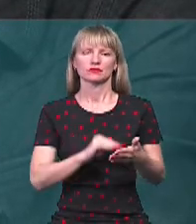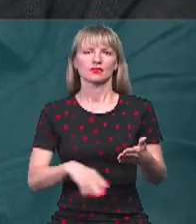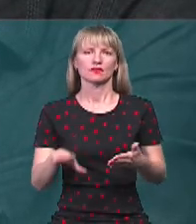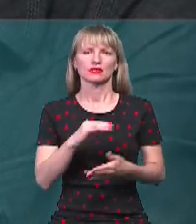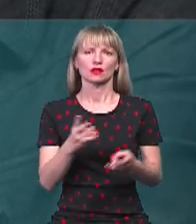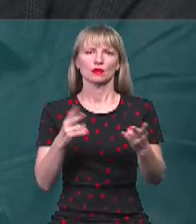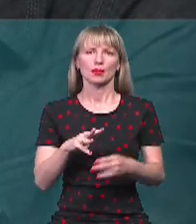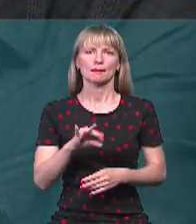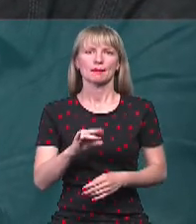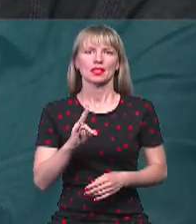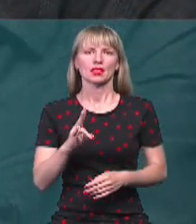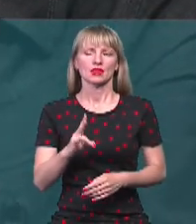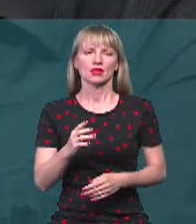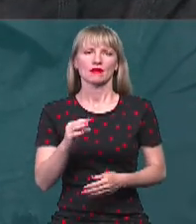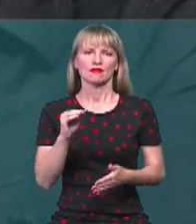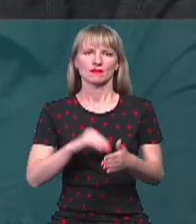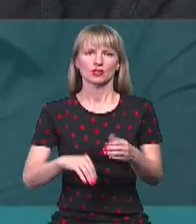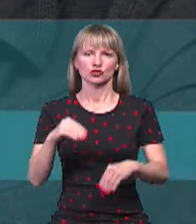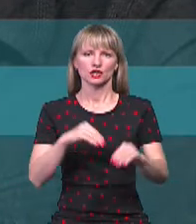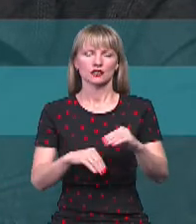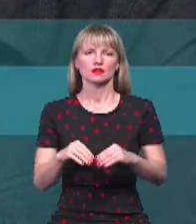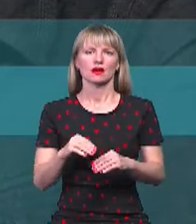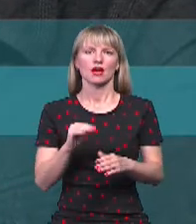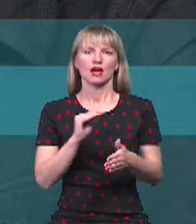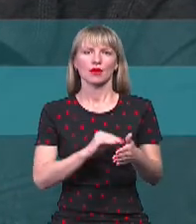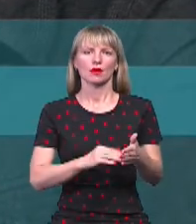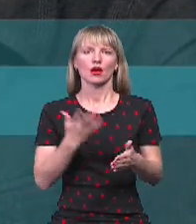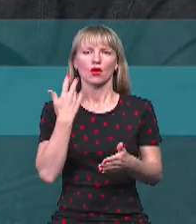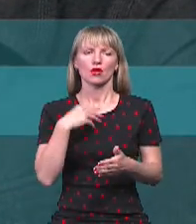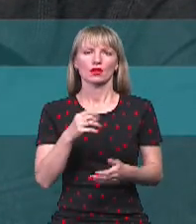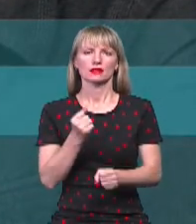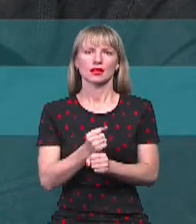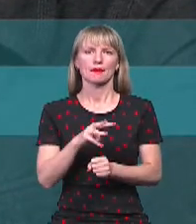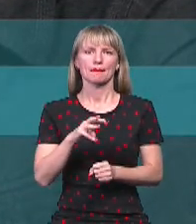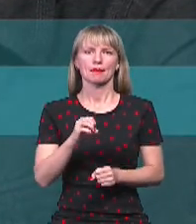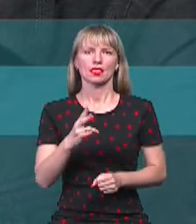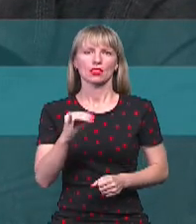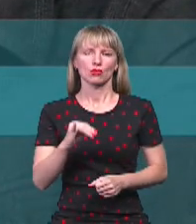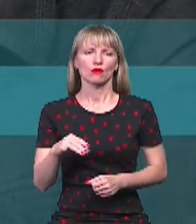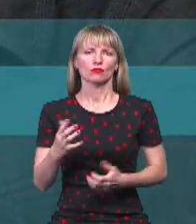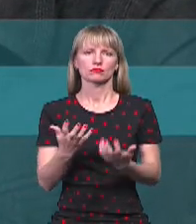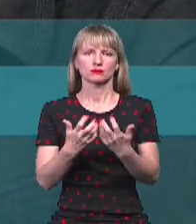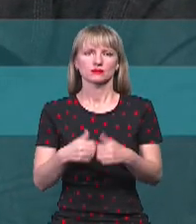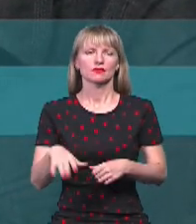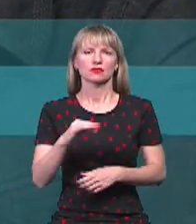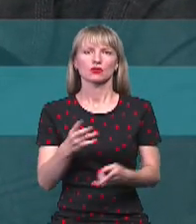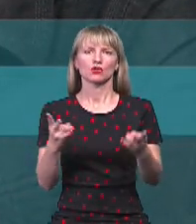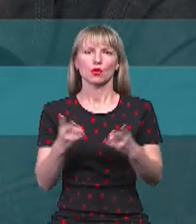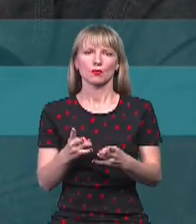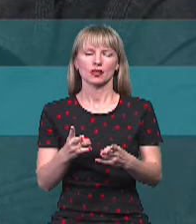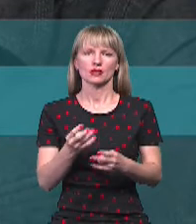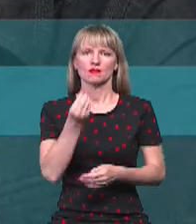необходимых минеральных веществ, компонентов. Когда меню разрабатывается, учитываются все необходимые